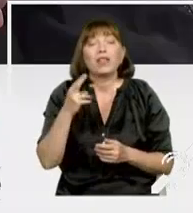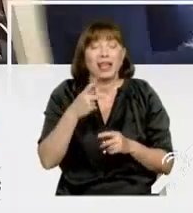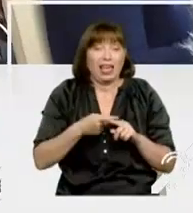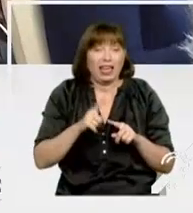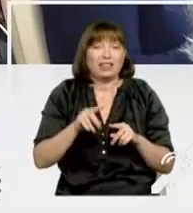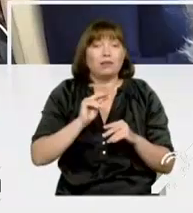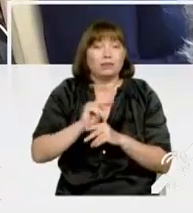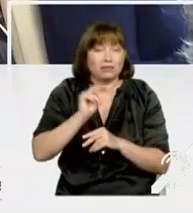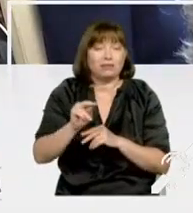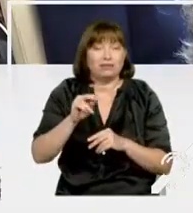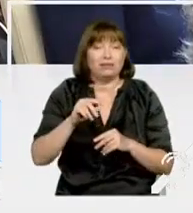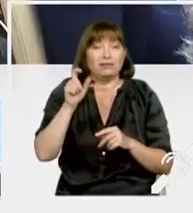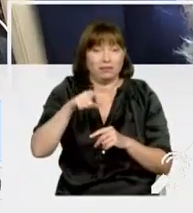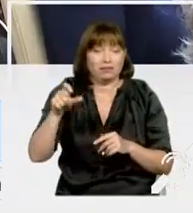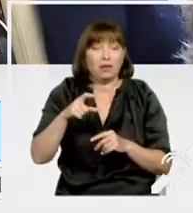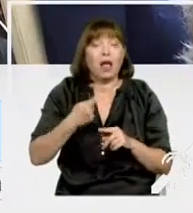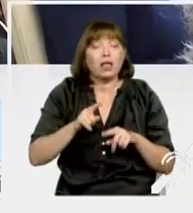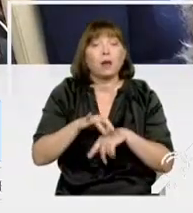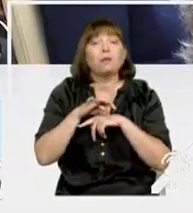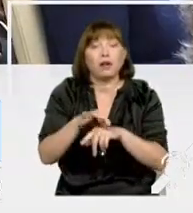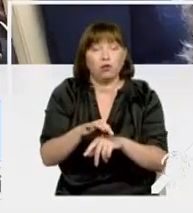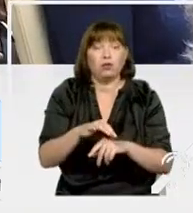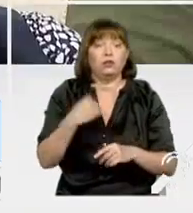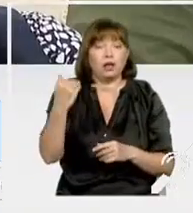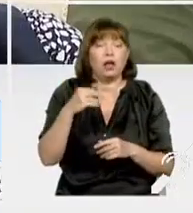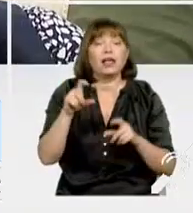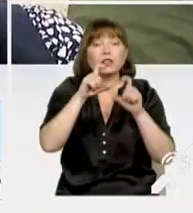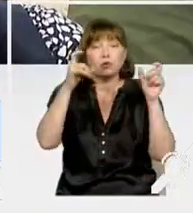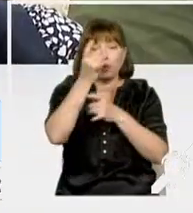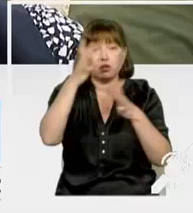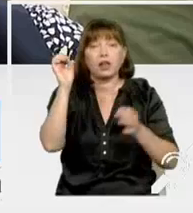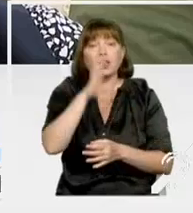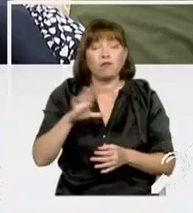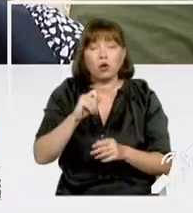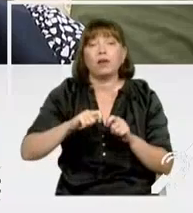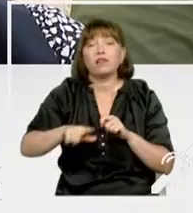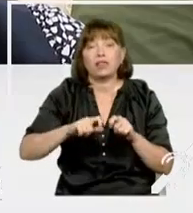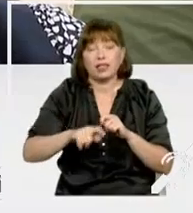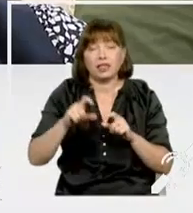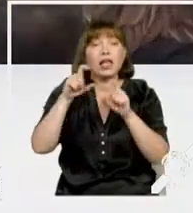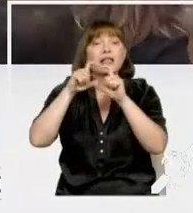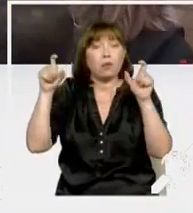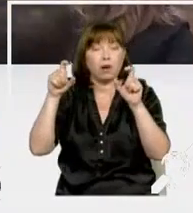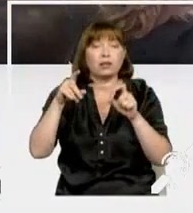cadrelor didactice din Republica Moldova este organizat de Institutul Cultural European și finanțat